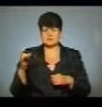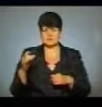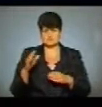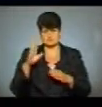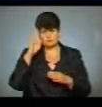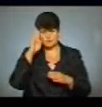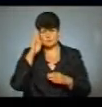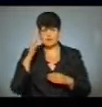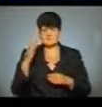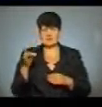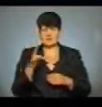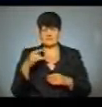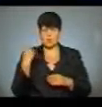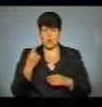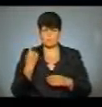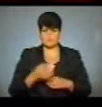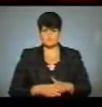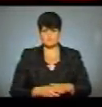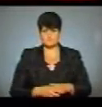області.